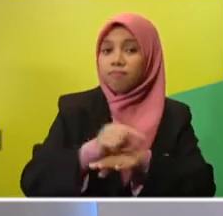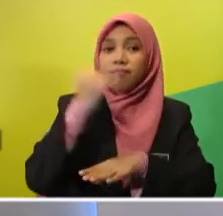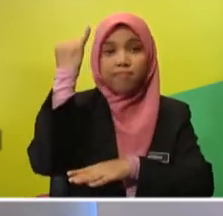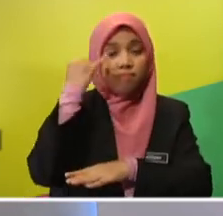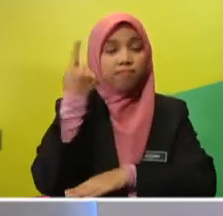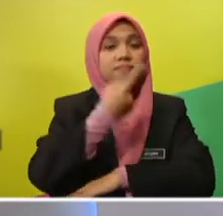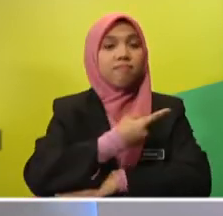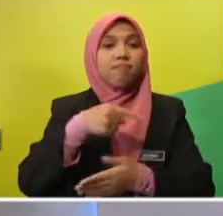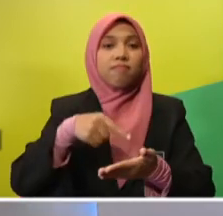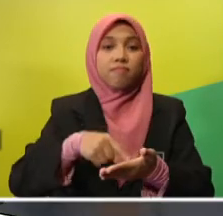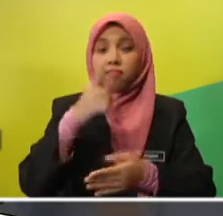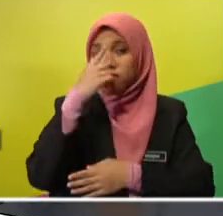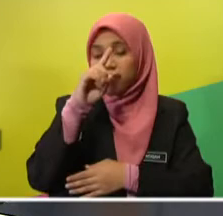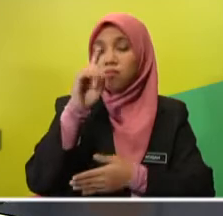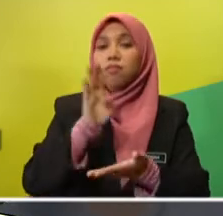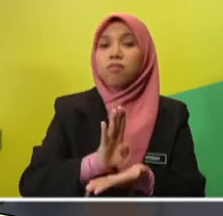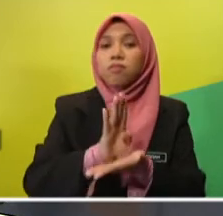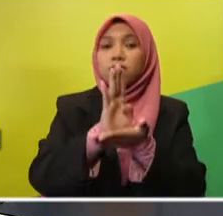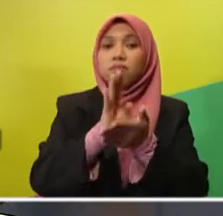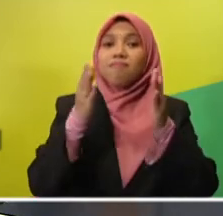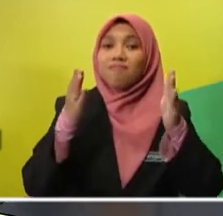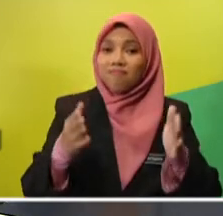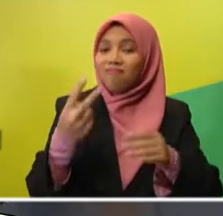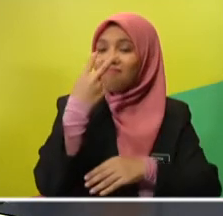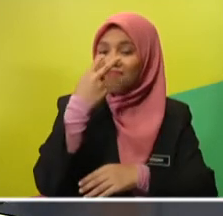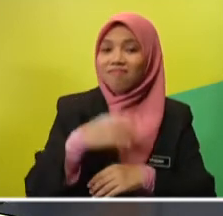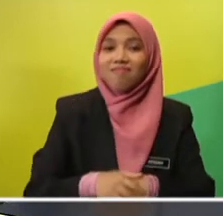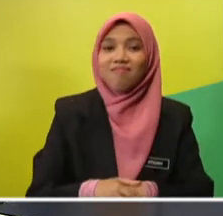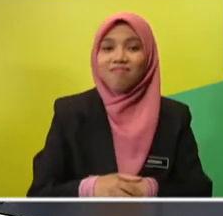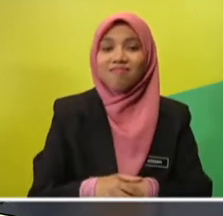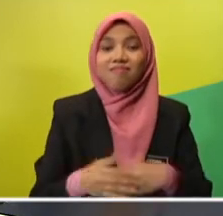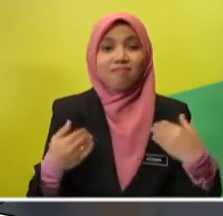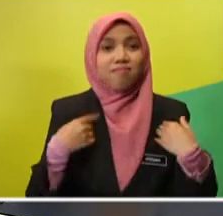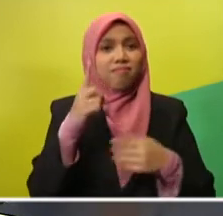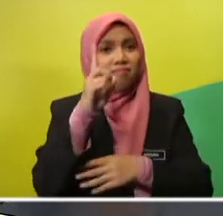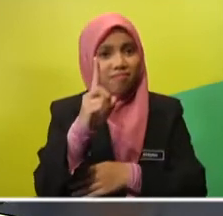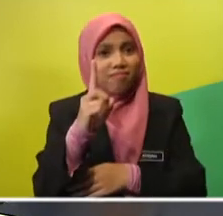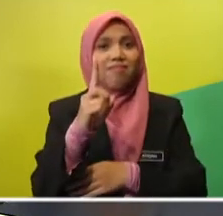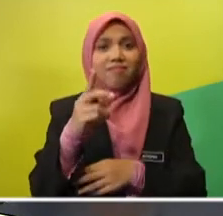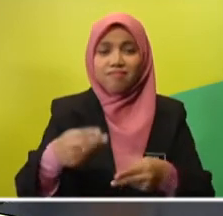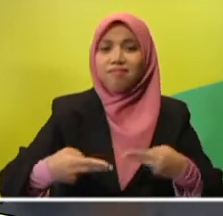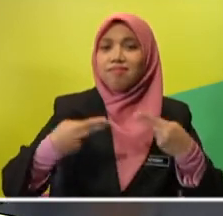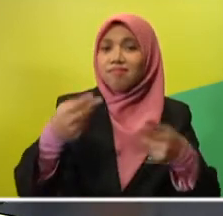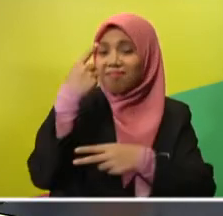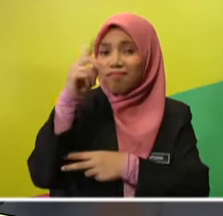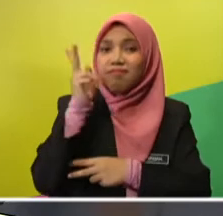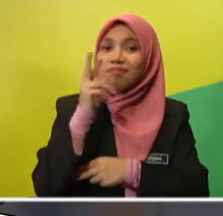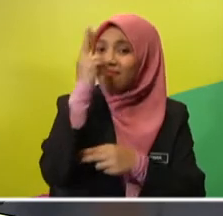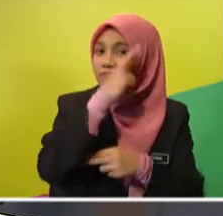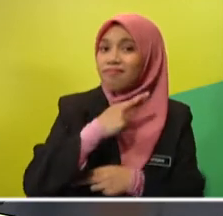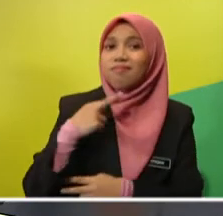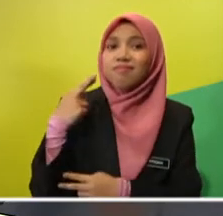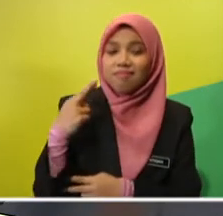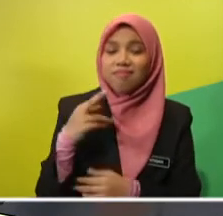luar. Okay. Dan satu token lagi untuk Kak Rina. Wah, seronoknya hari ini dapat token.